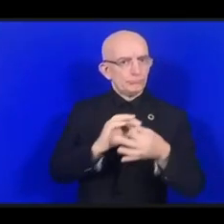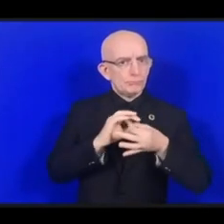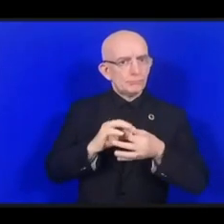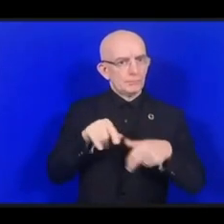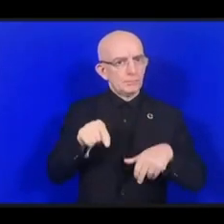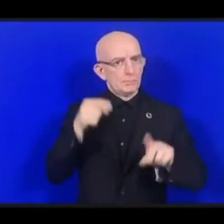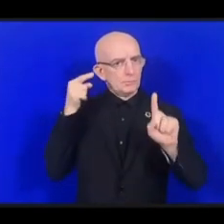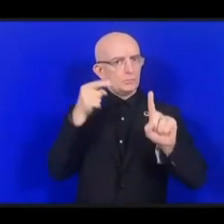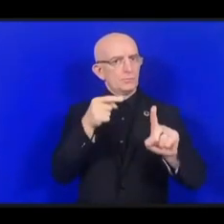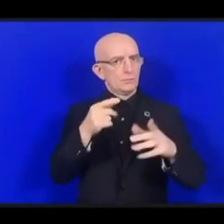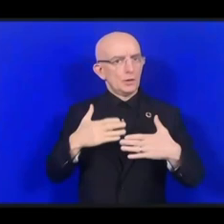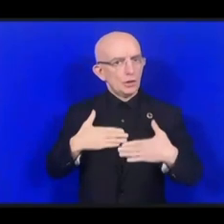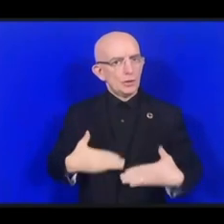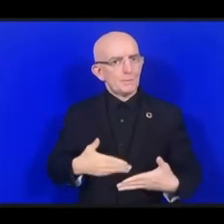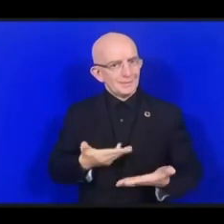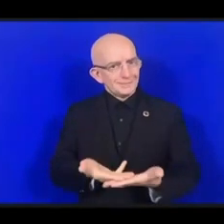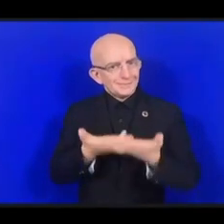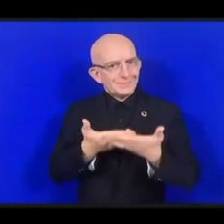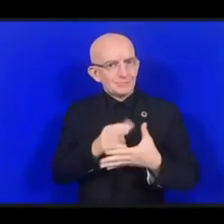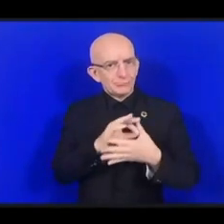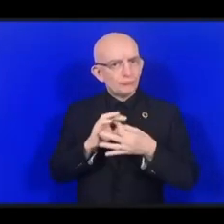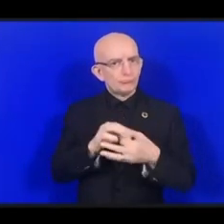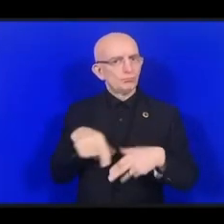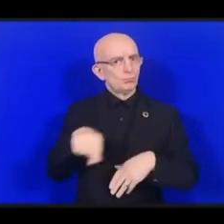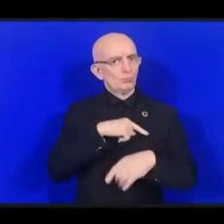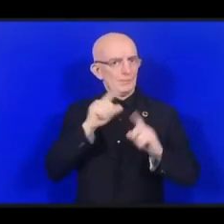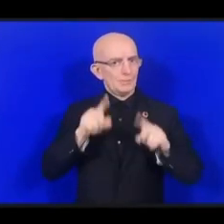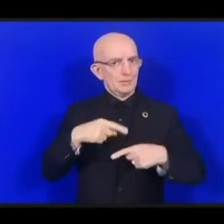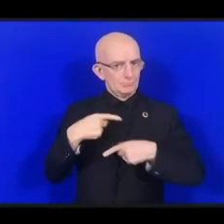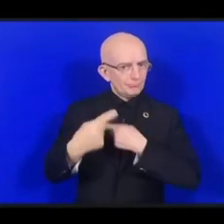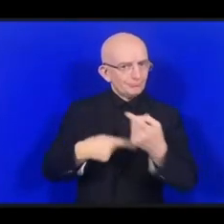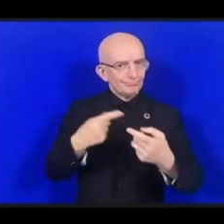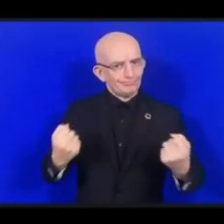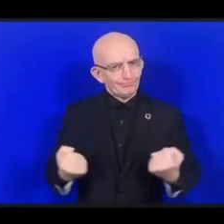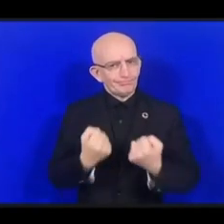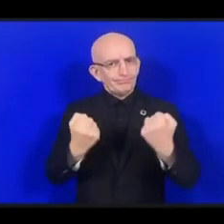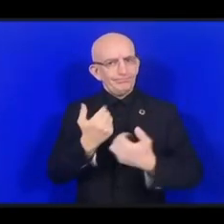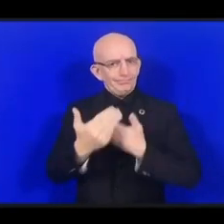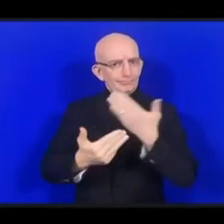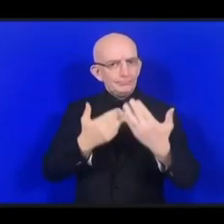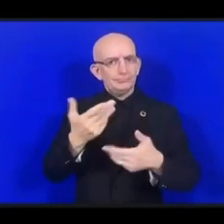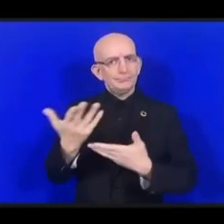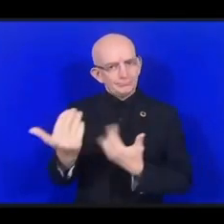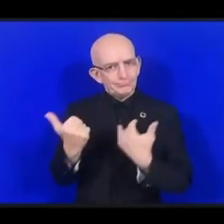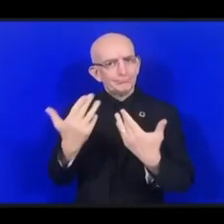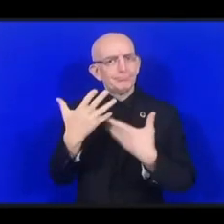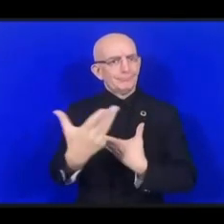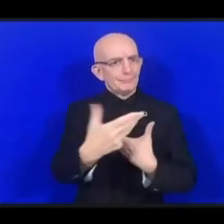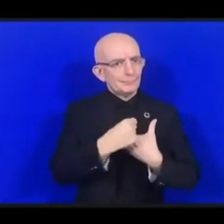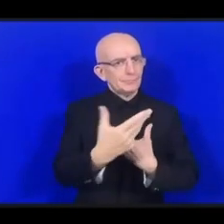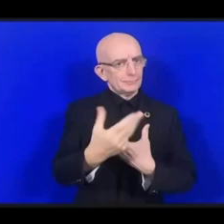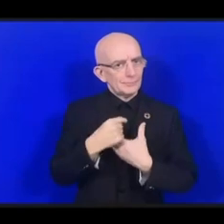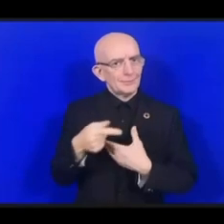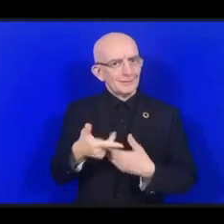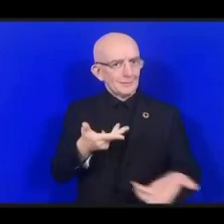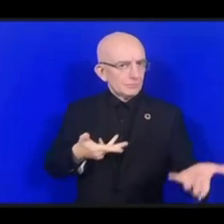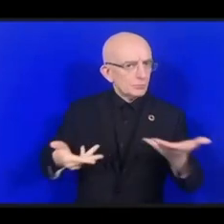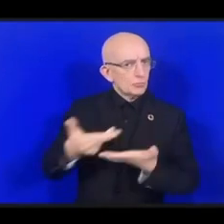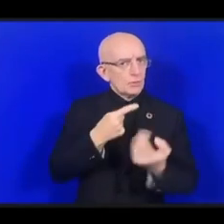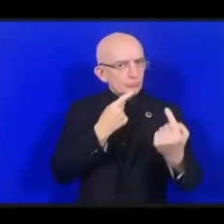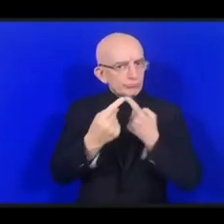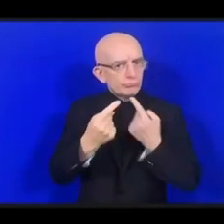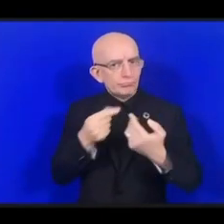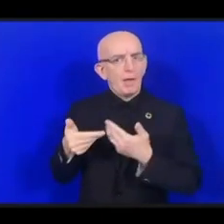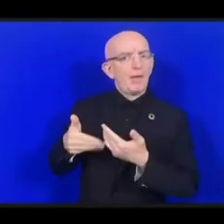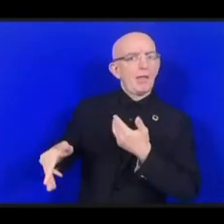ال تعاون بالنسبه لامور تهم الانسانيه علينا ان نستمر في ان نشرك